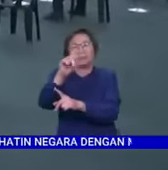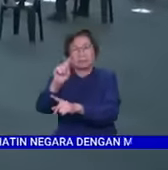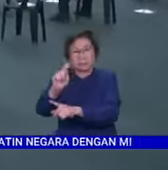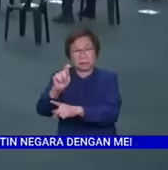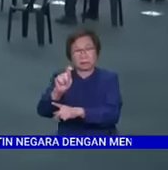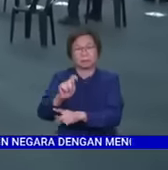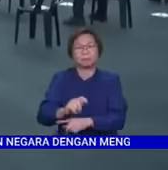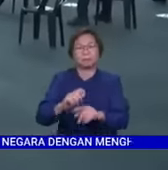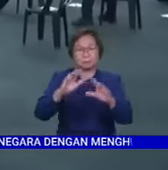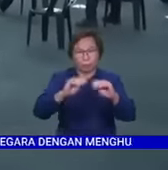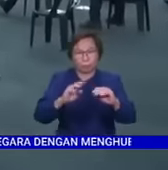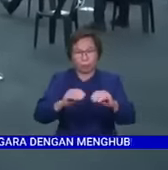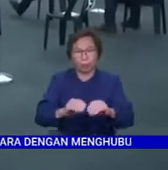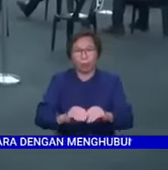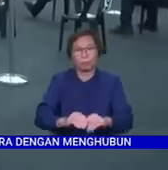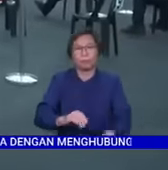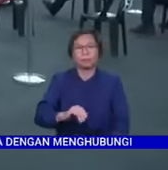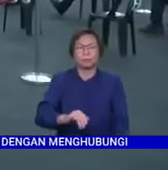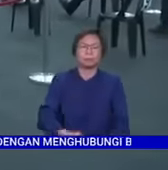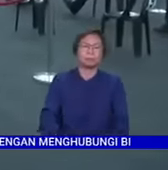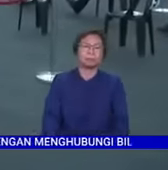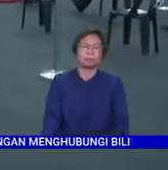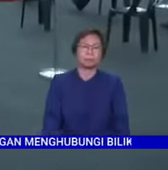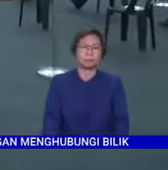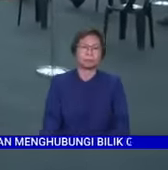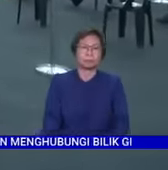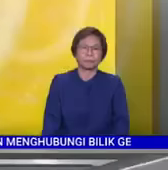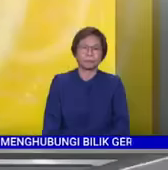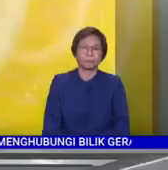vaksin komplit 19 JYJ